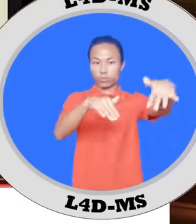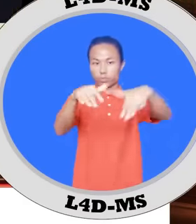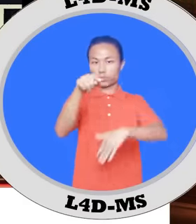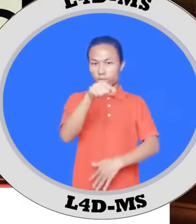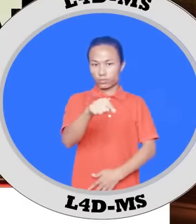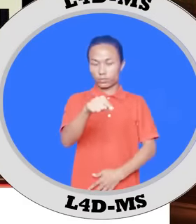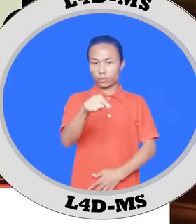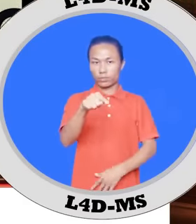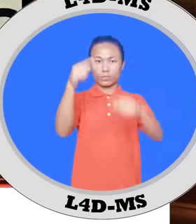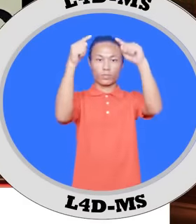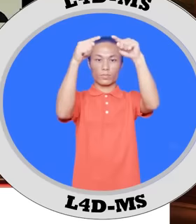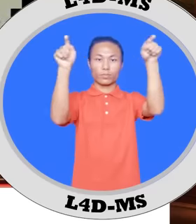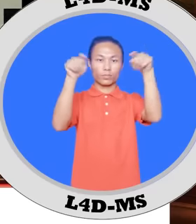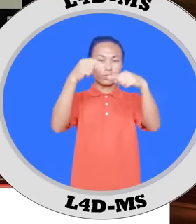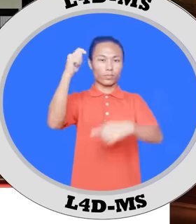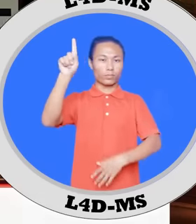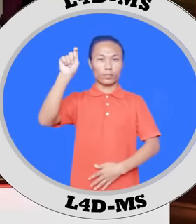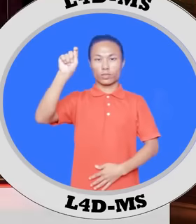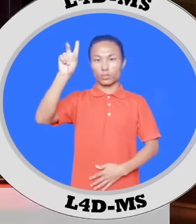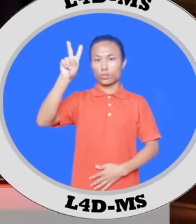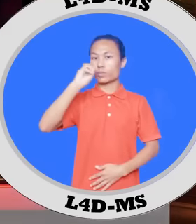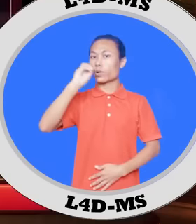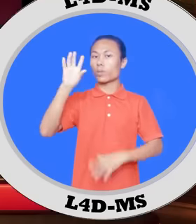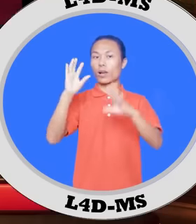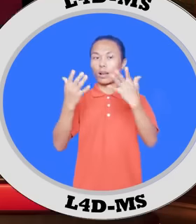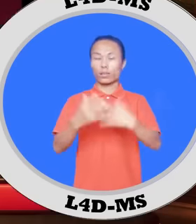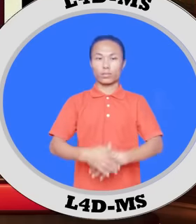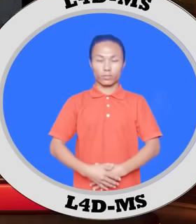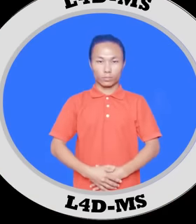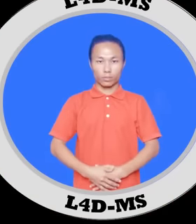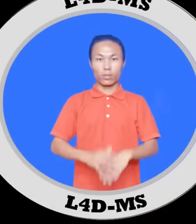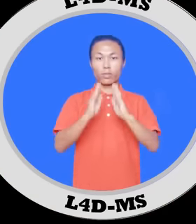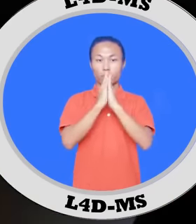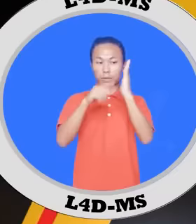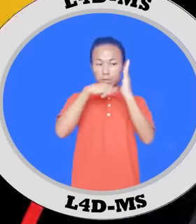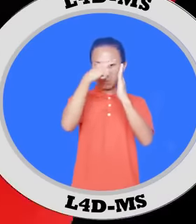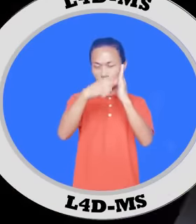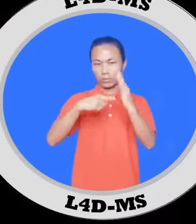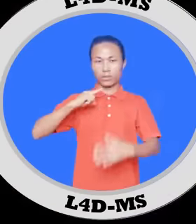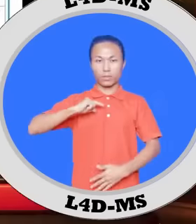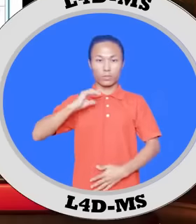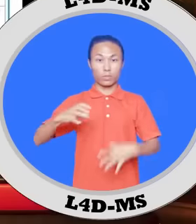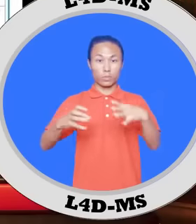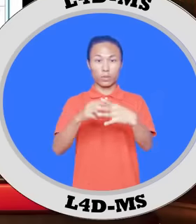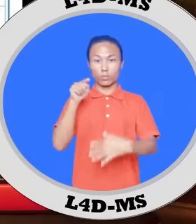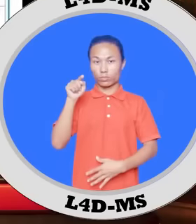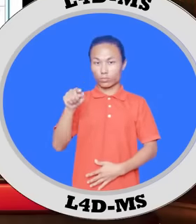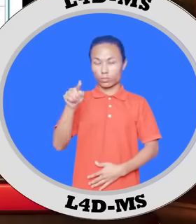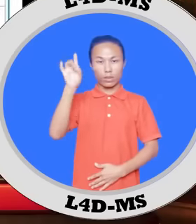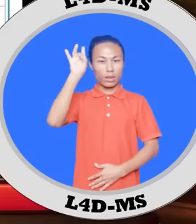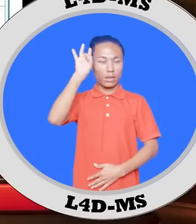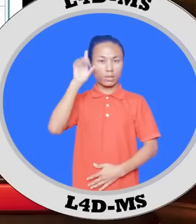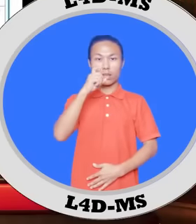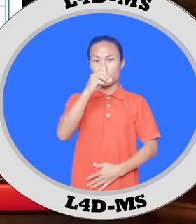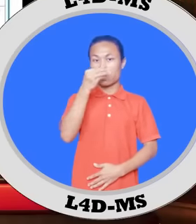နှစ်ဆကျော်တက်လိုက်တဲ့အတွက်ပြည်သူတွေအခက်ကြုံနေရတဲ့တဲ့င်းပဲဖြစ်ပါတယ်ရှင်အကြံဖက်စက်ကောင်စီက